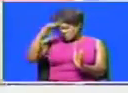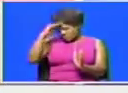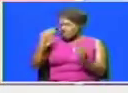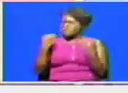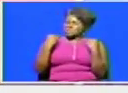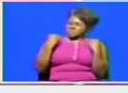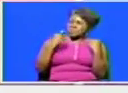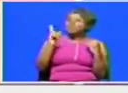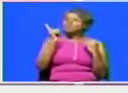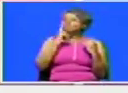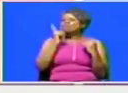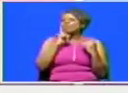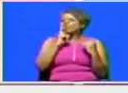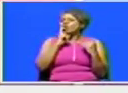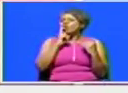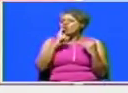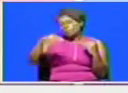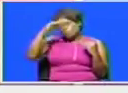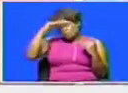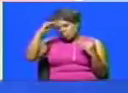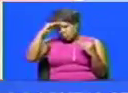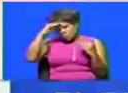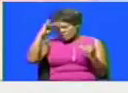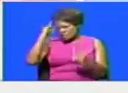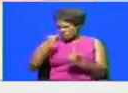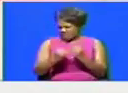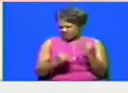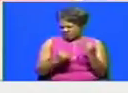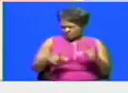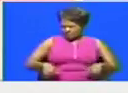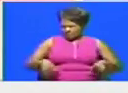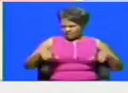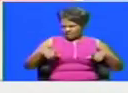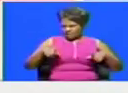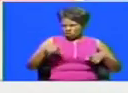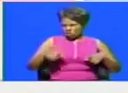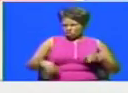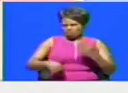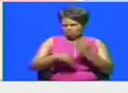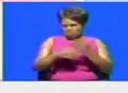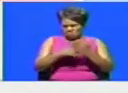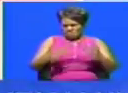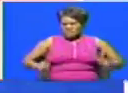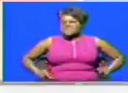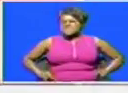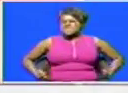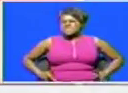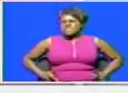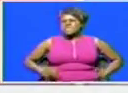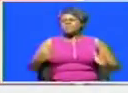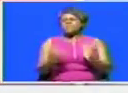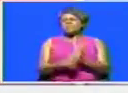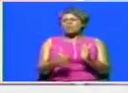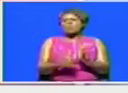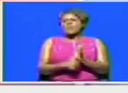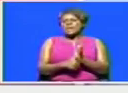utalala, kesho je tena bado unaendelea kunywa hiyo pombe? Mwishowe unaangalia maisha yako, mwanzo unaumiza figo zako za mwilini, unaumiza liver